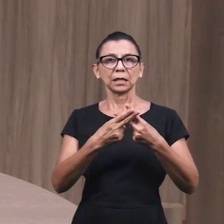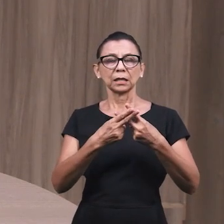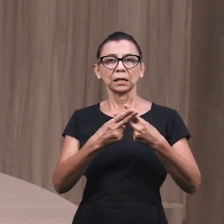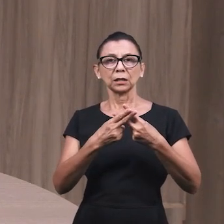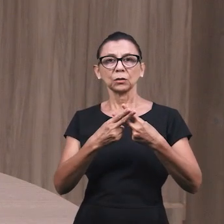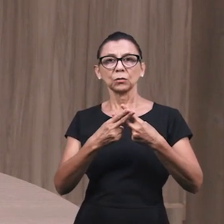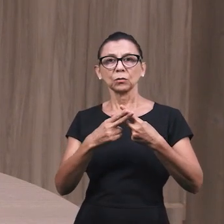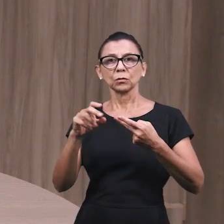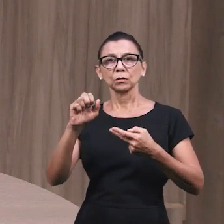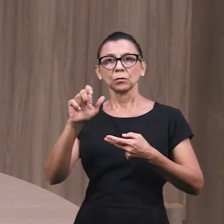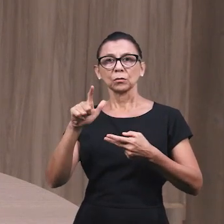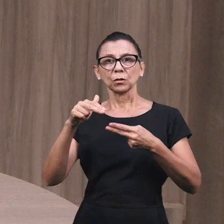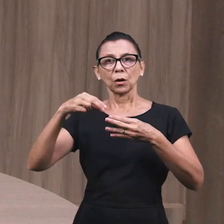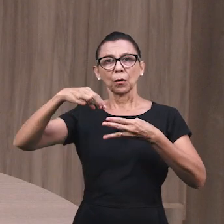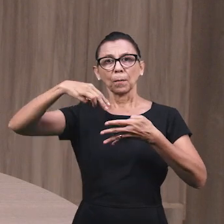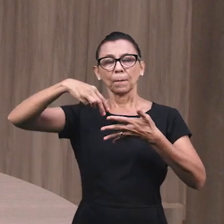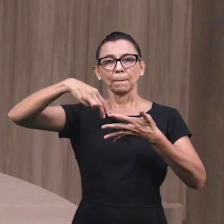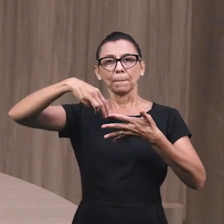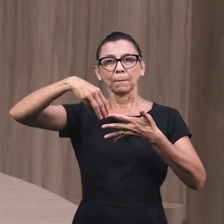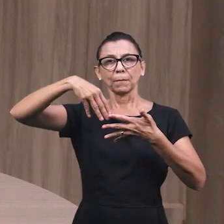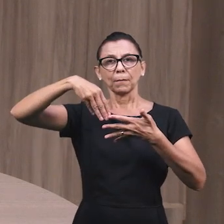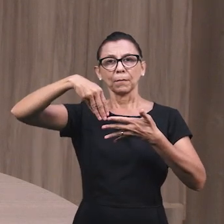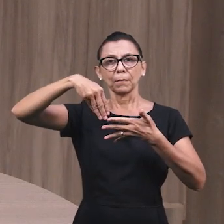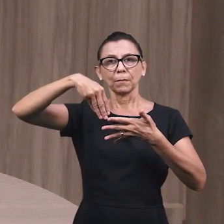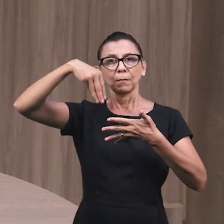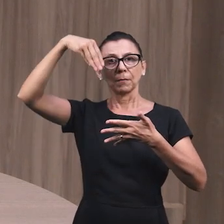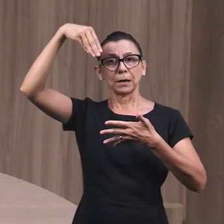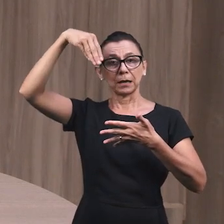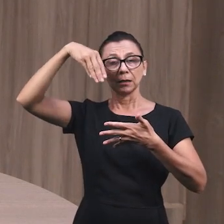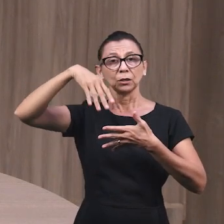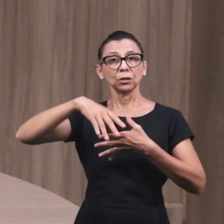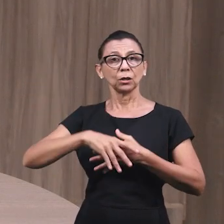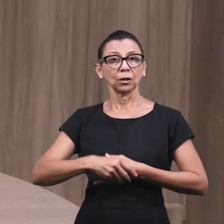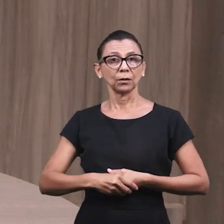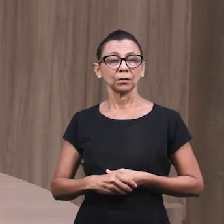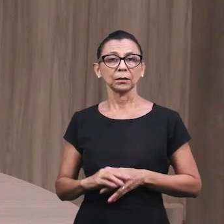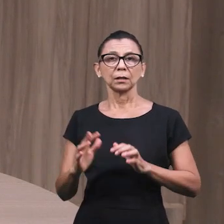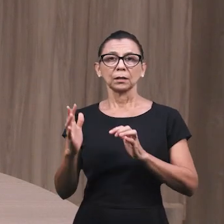appris, viens vers le milieu, Maranatha, Jésus bientôt viendra.